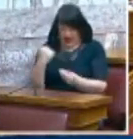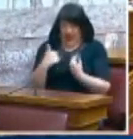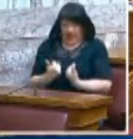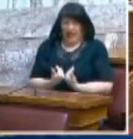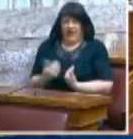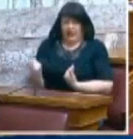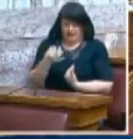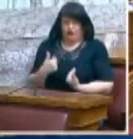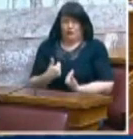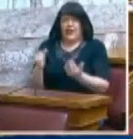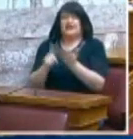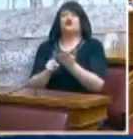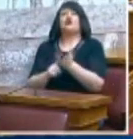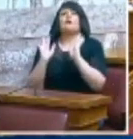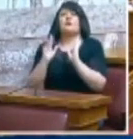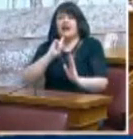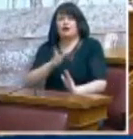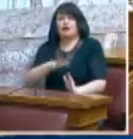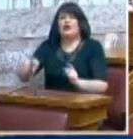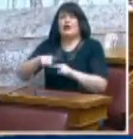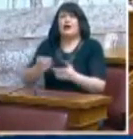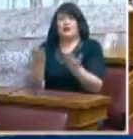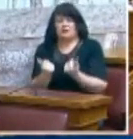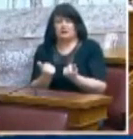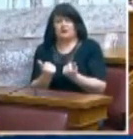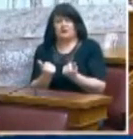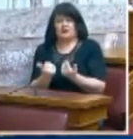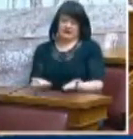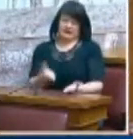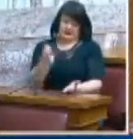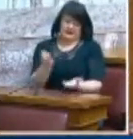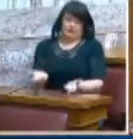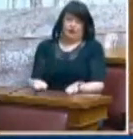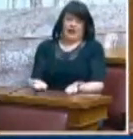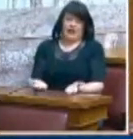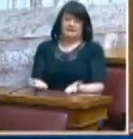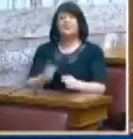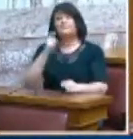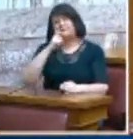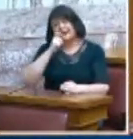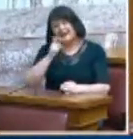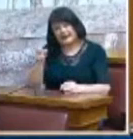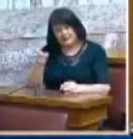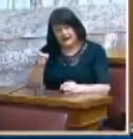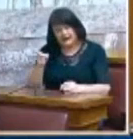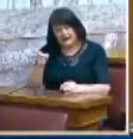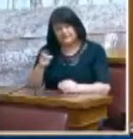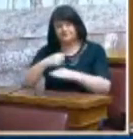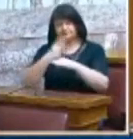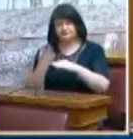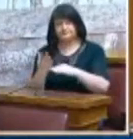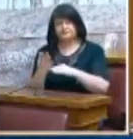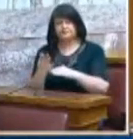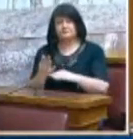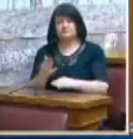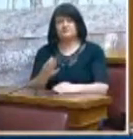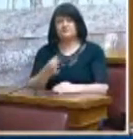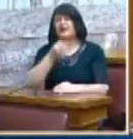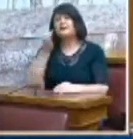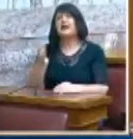έχουμε νομοποίηση. Και τέλος, για την κυρία Γεννηματά και το ΠΑΣΟΚ δεν μιλάω για όλο το κίνημα